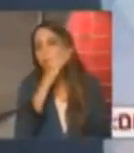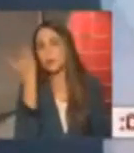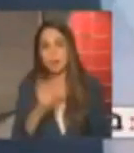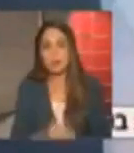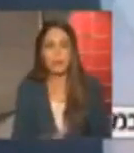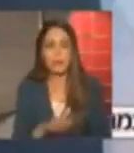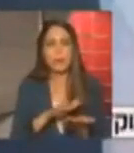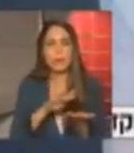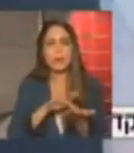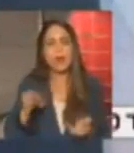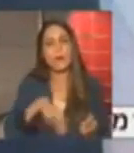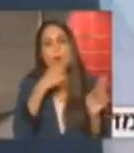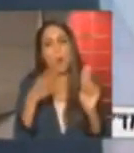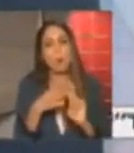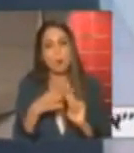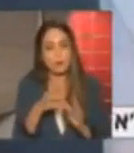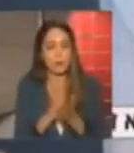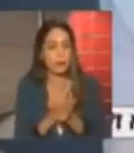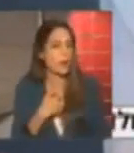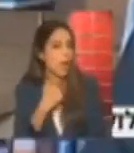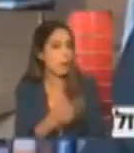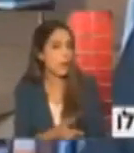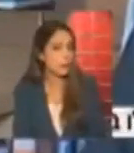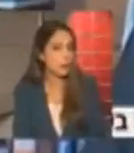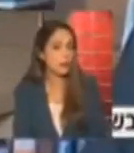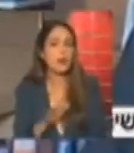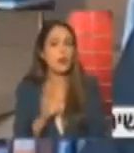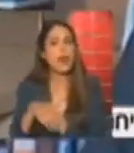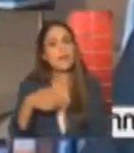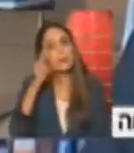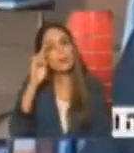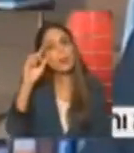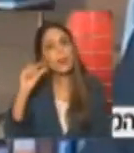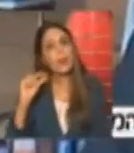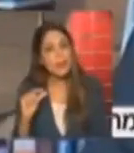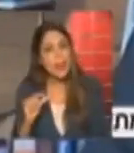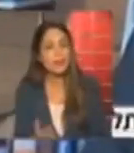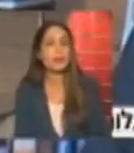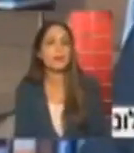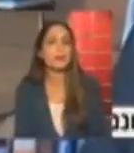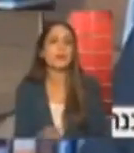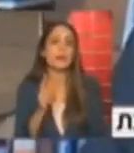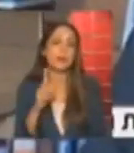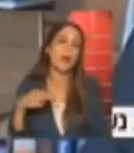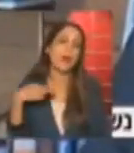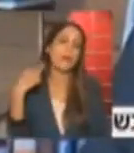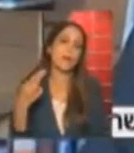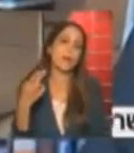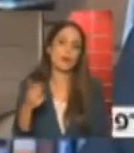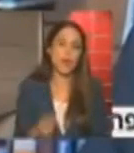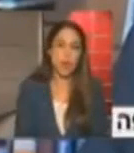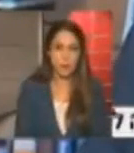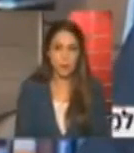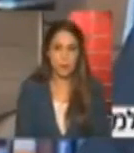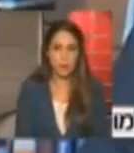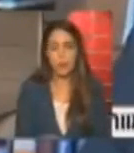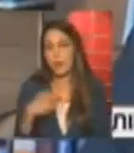והזירה הבינלאומית, כמו שאמרתי, גם אם הסיכוי הוא קטן, חייבים להיות נוכחים בה. וכמו שאמרתי